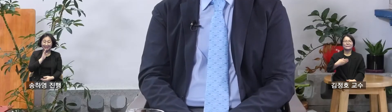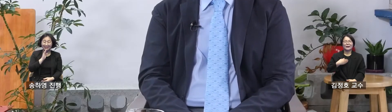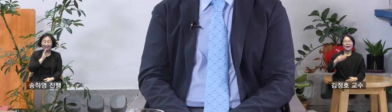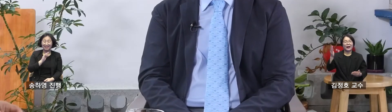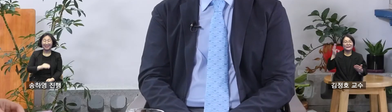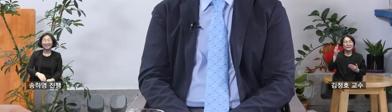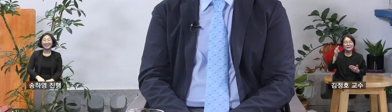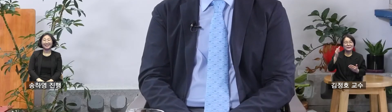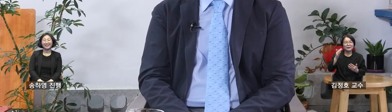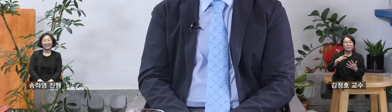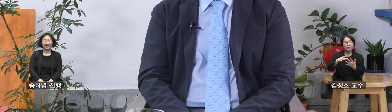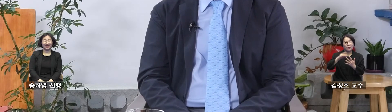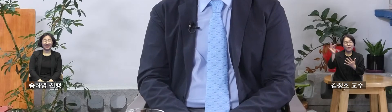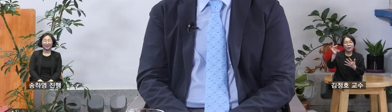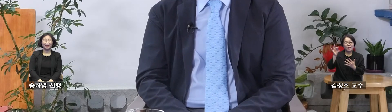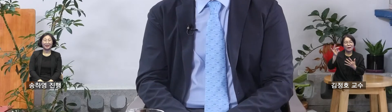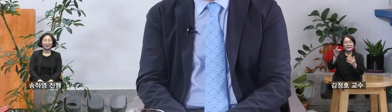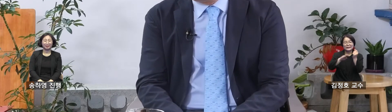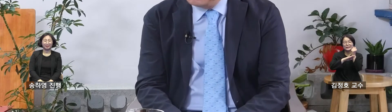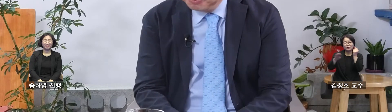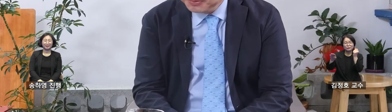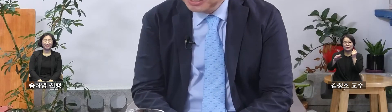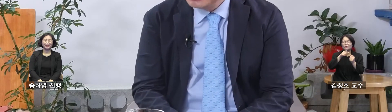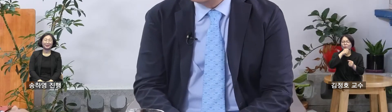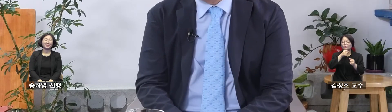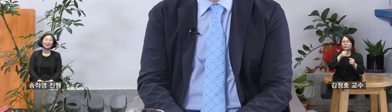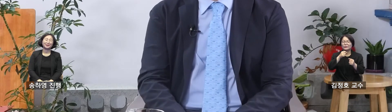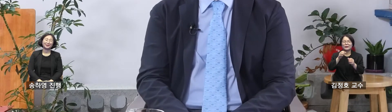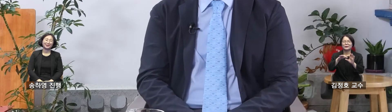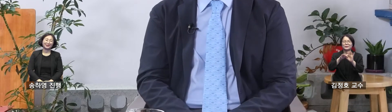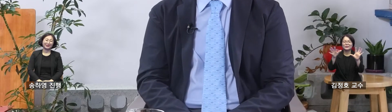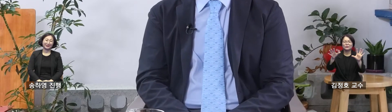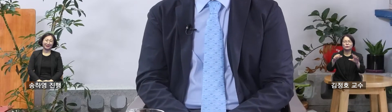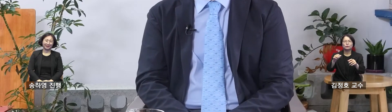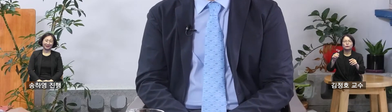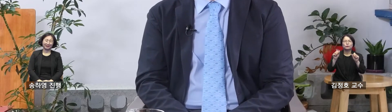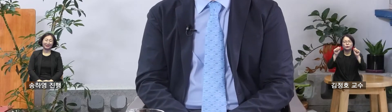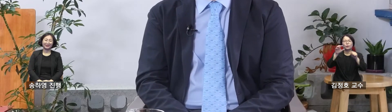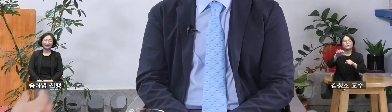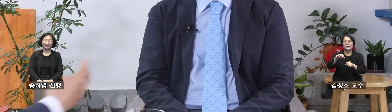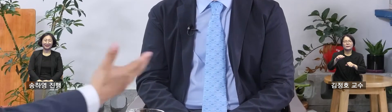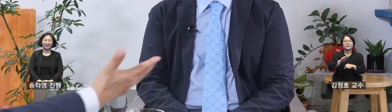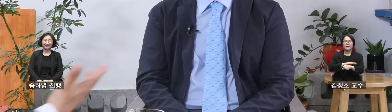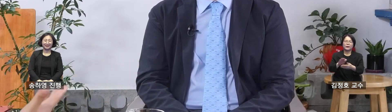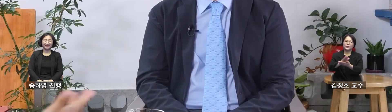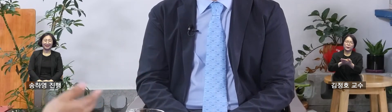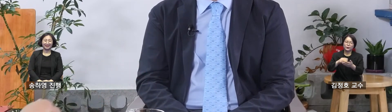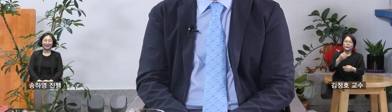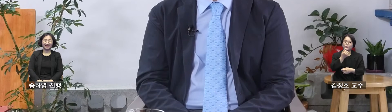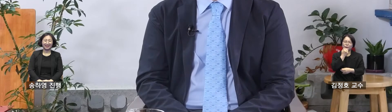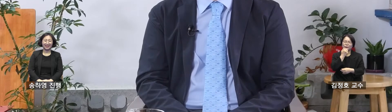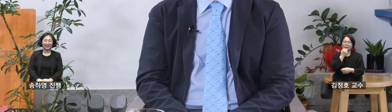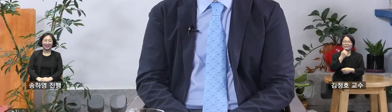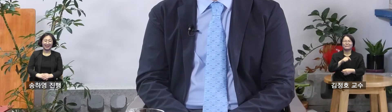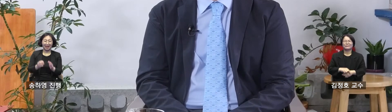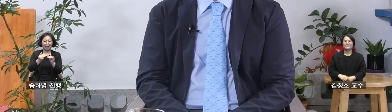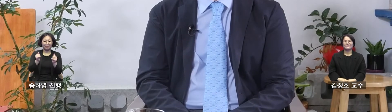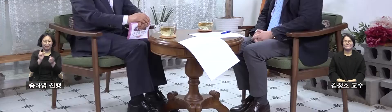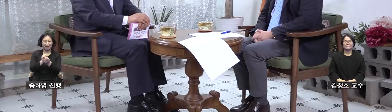학생들을 뽑을 때 학점보다는 운동 잘하고 잘 놀고 잘 웃고 예, 예 그런 사회성이 좋고